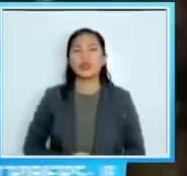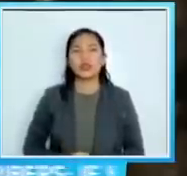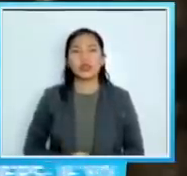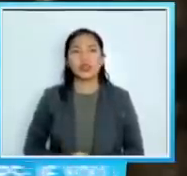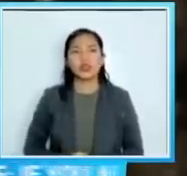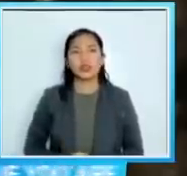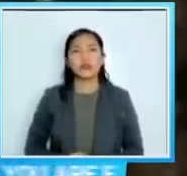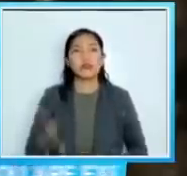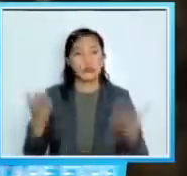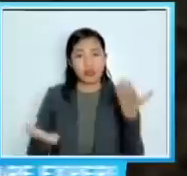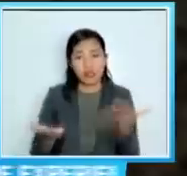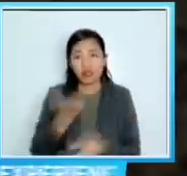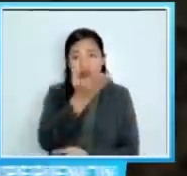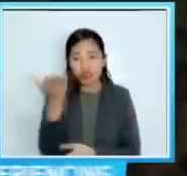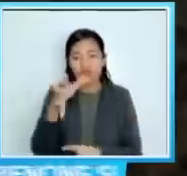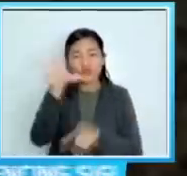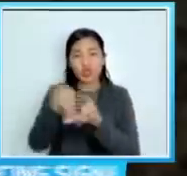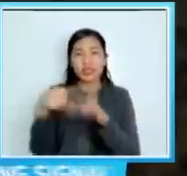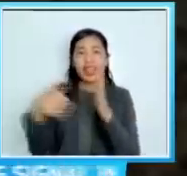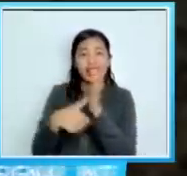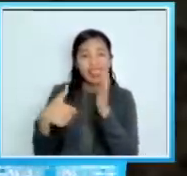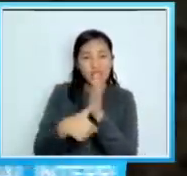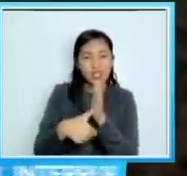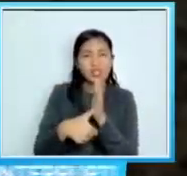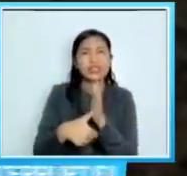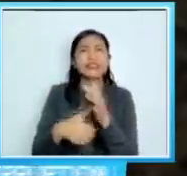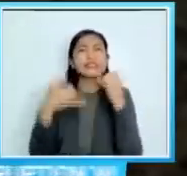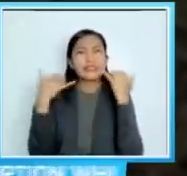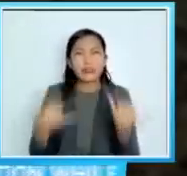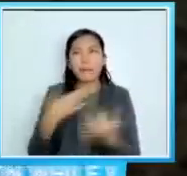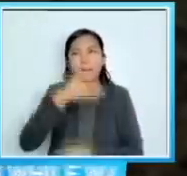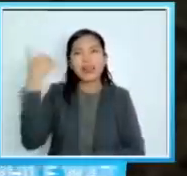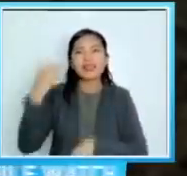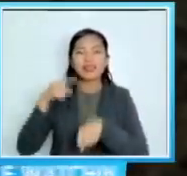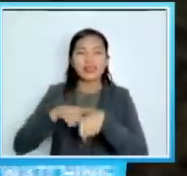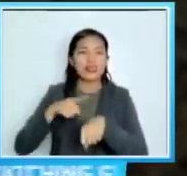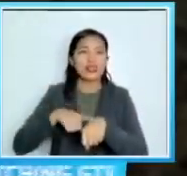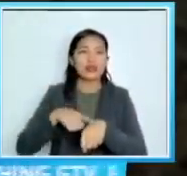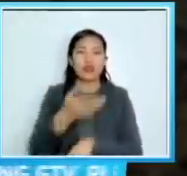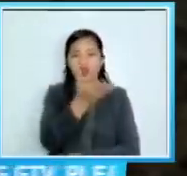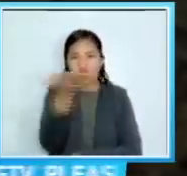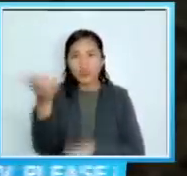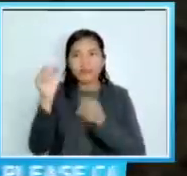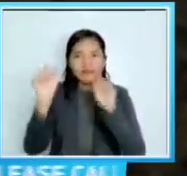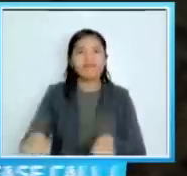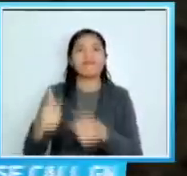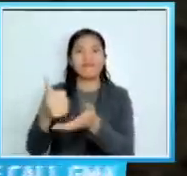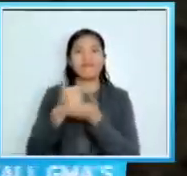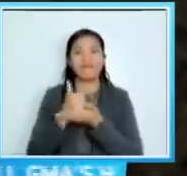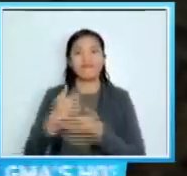tatakbo sa eleksyon. Ito na yung panahon at oras na maaaring yung gawa ng paraan para matulungan po